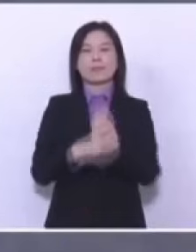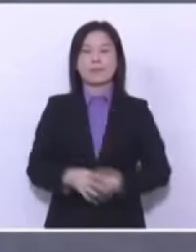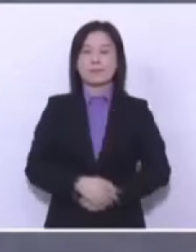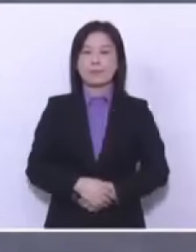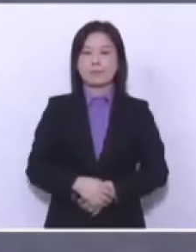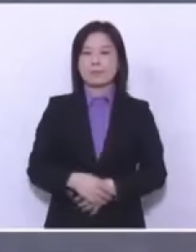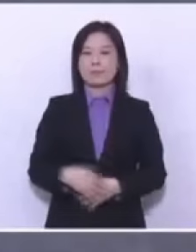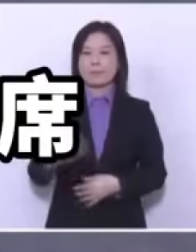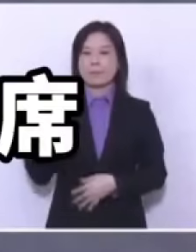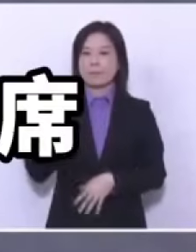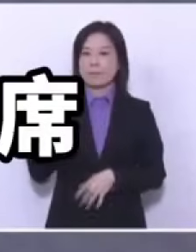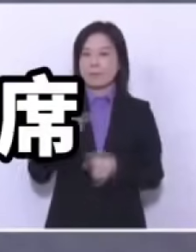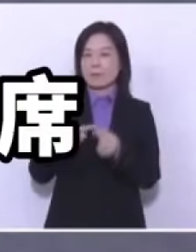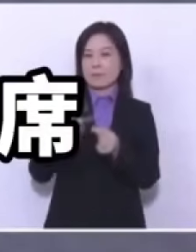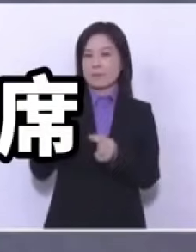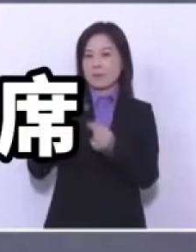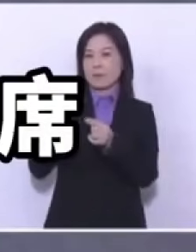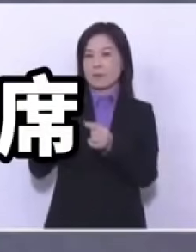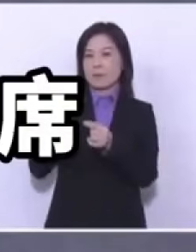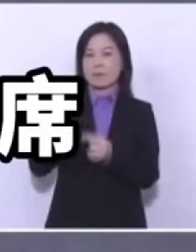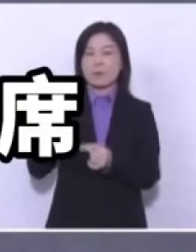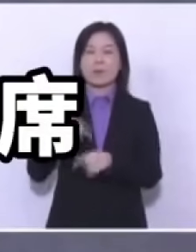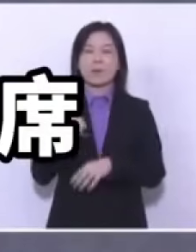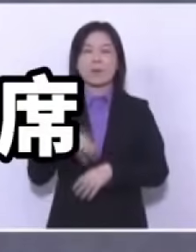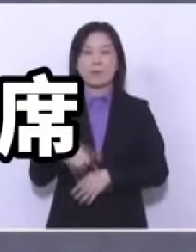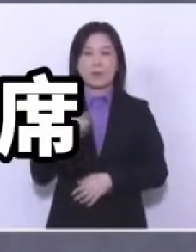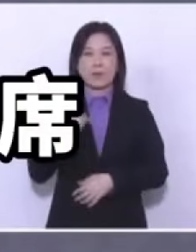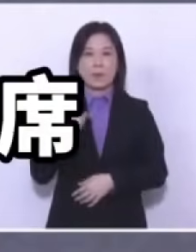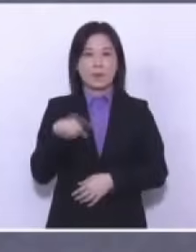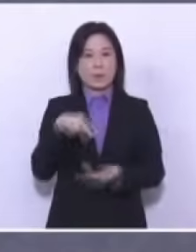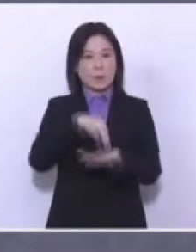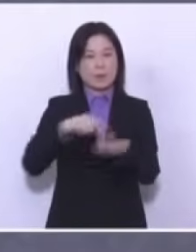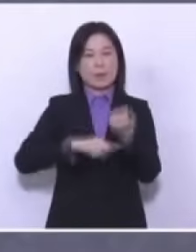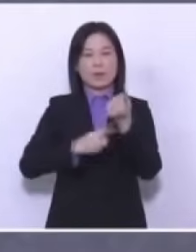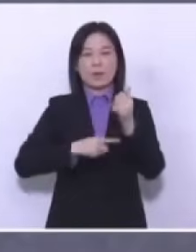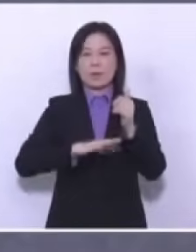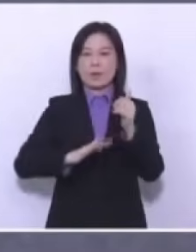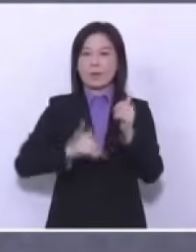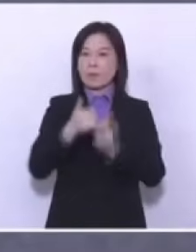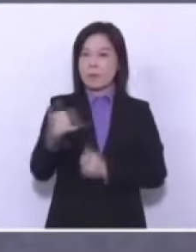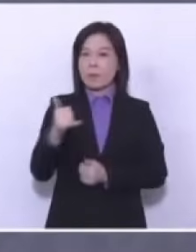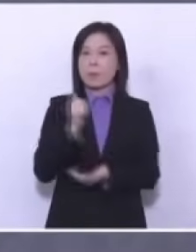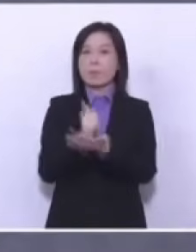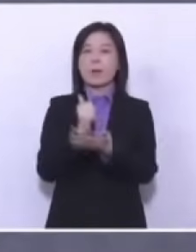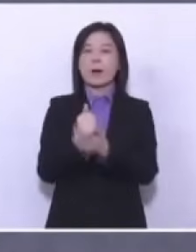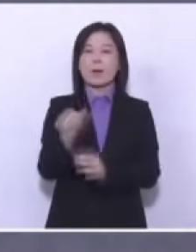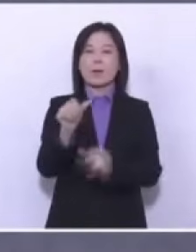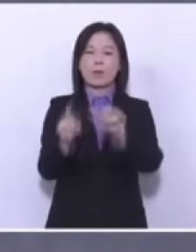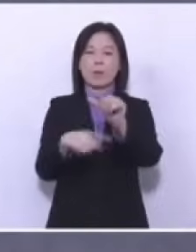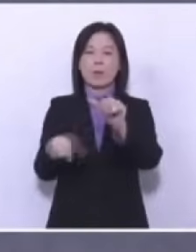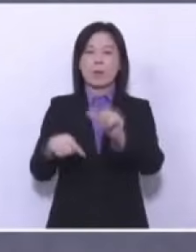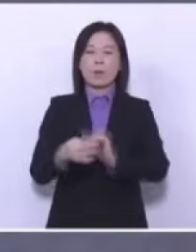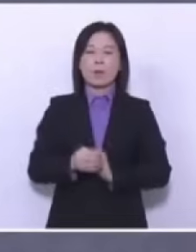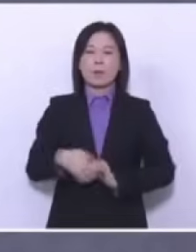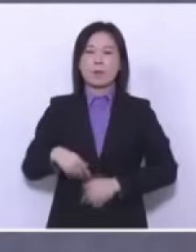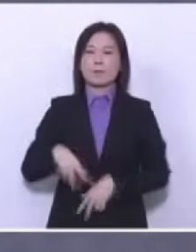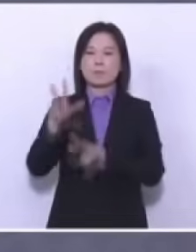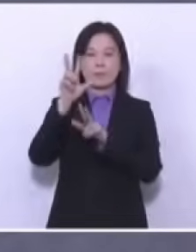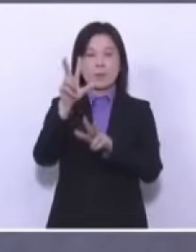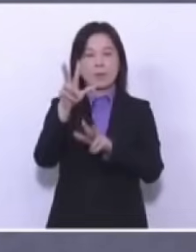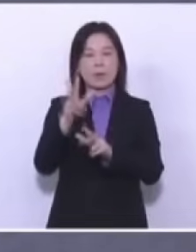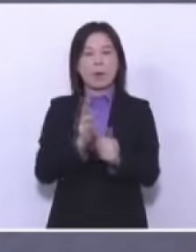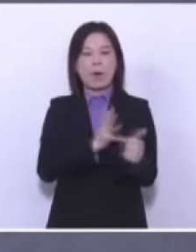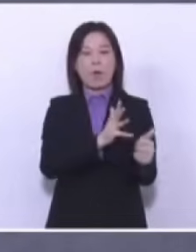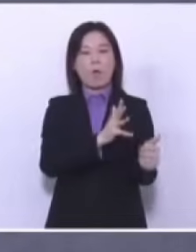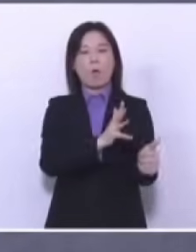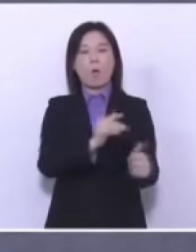四年，台湾民众党虽然在立法院只有五席，但是我们扎实的问政，现在已